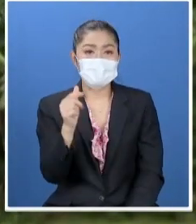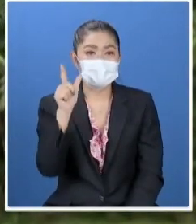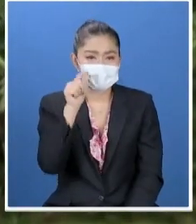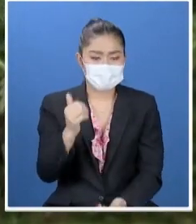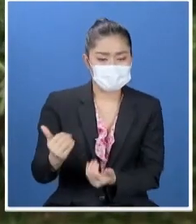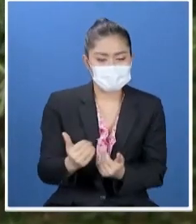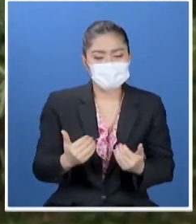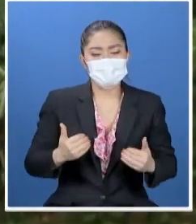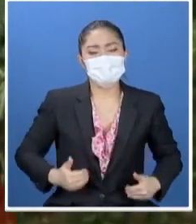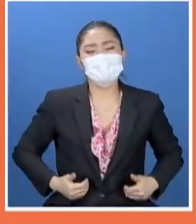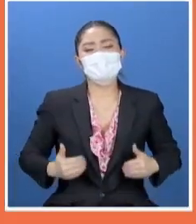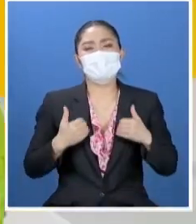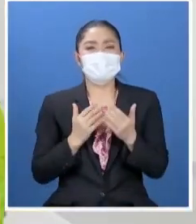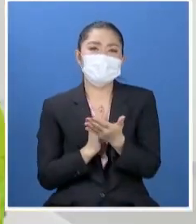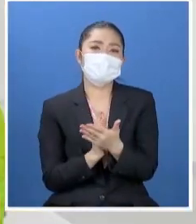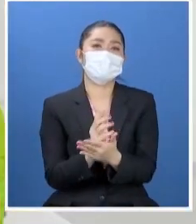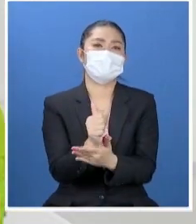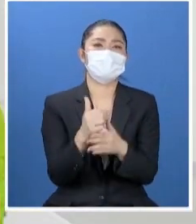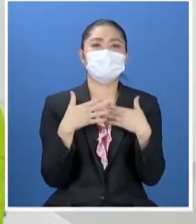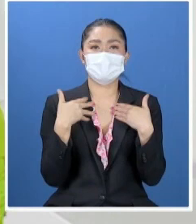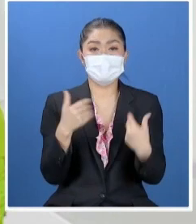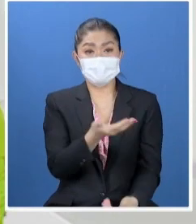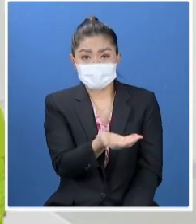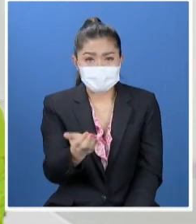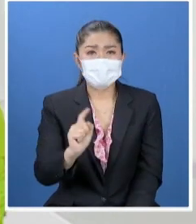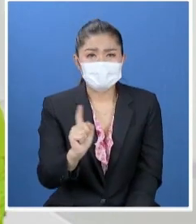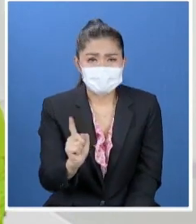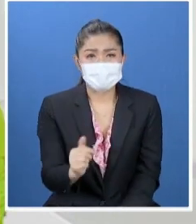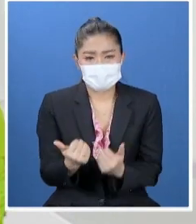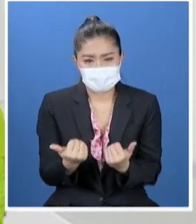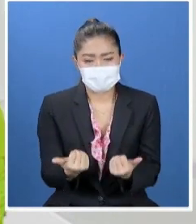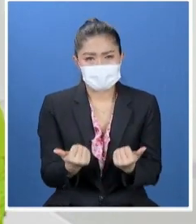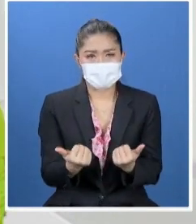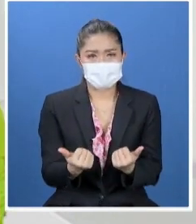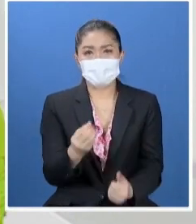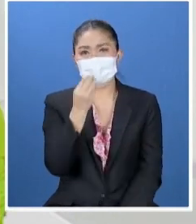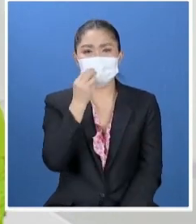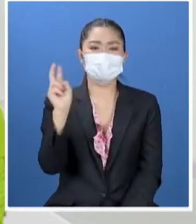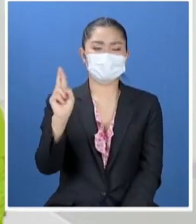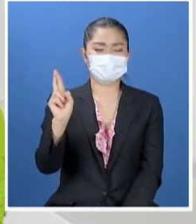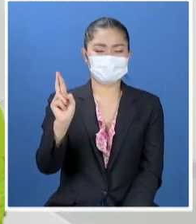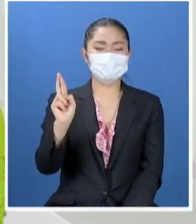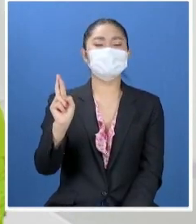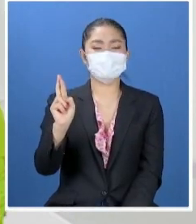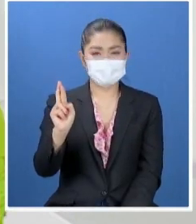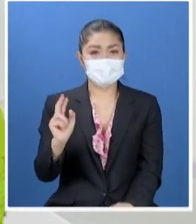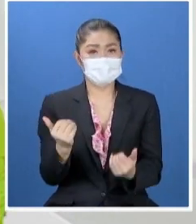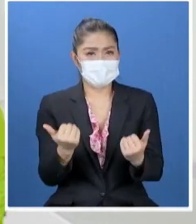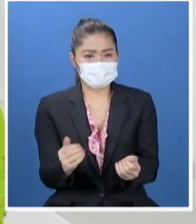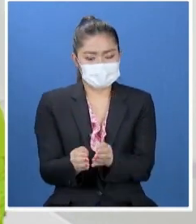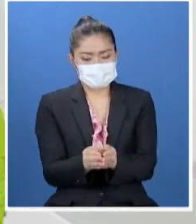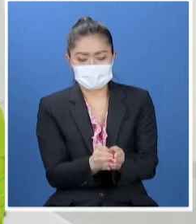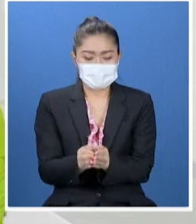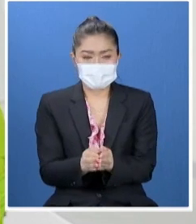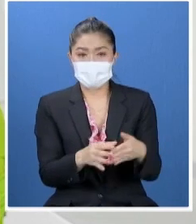และลูกช้างปลอดภัยดีค่ะคุณผู้ชมค่ะถึงเวลาทานอาหารกลางวันกันแล้วล่ะค่ะเมนูวัน